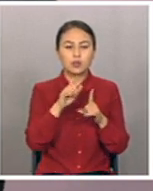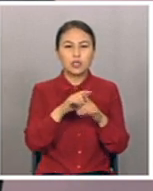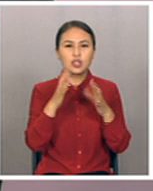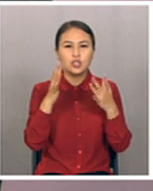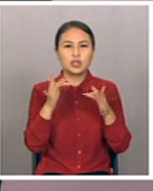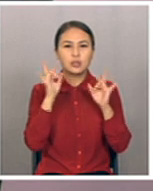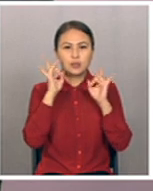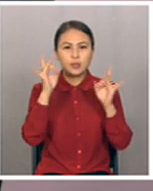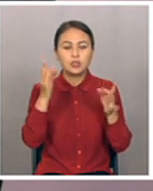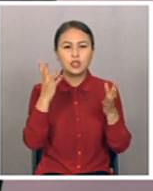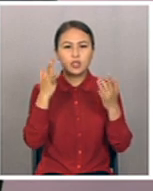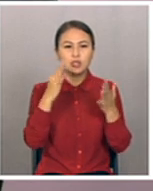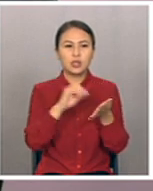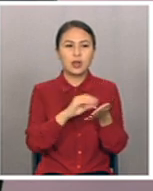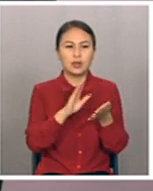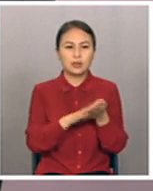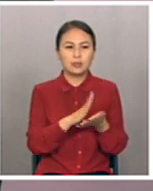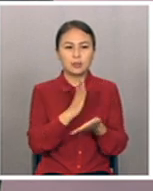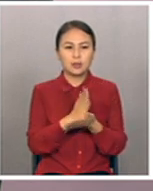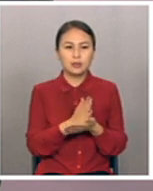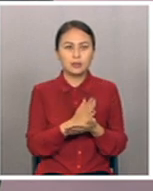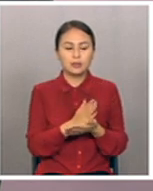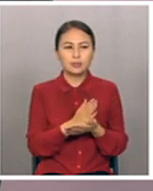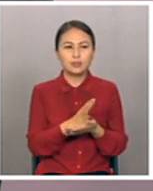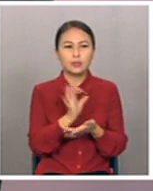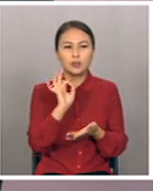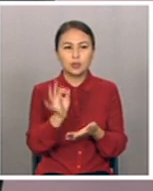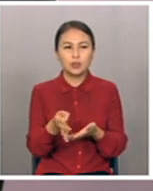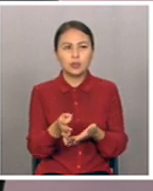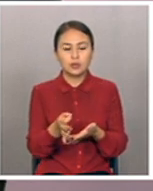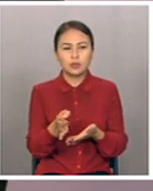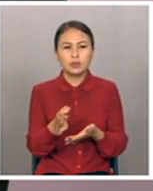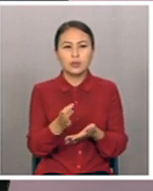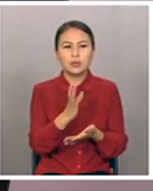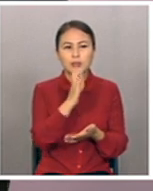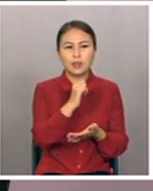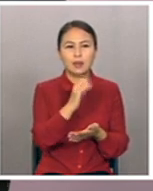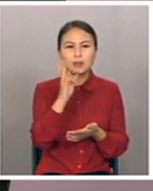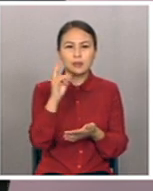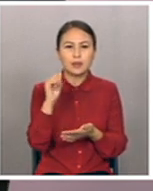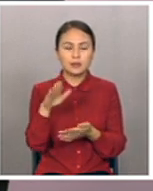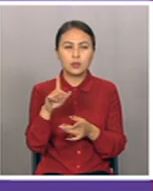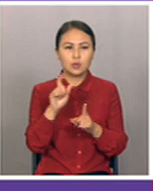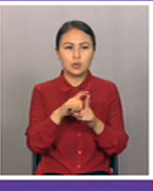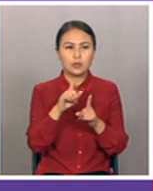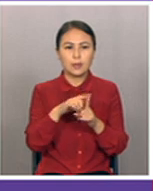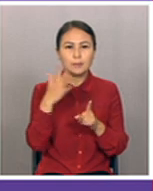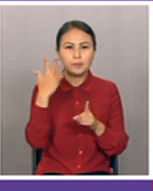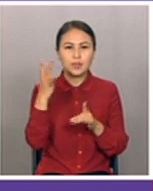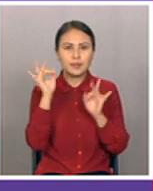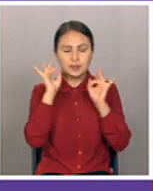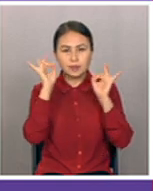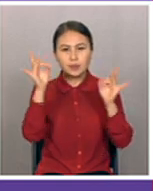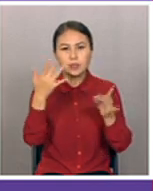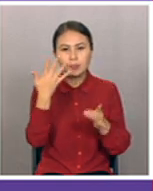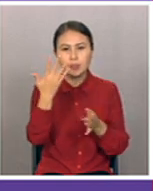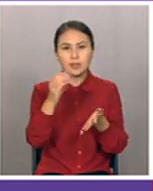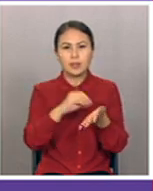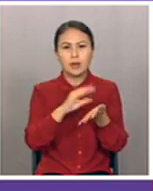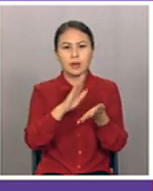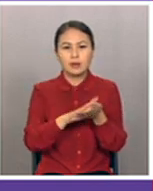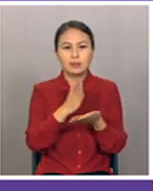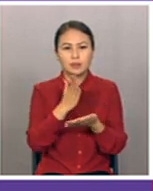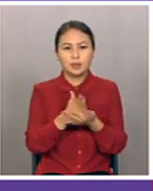неше әріп бар? Дұрыс. Санат сөзінде бес дыбыс, бес әріп